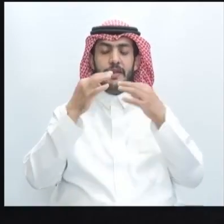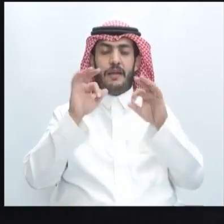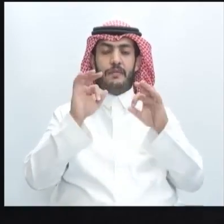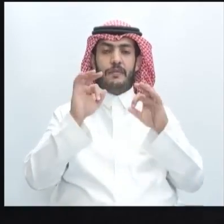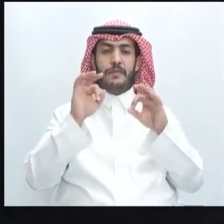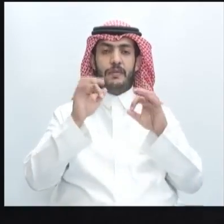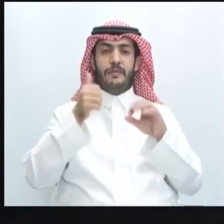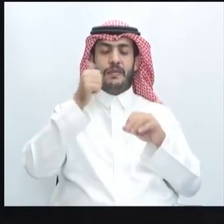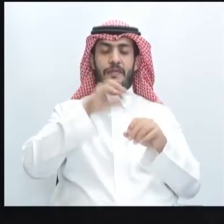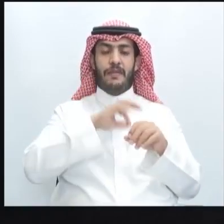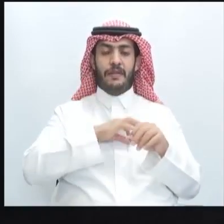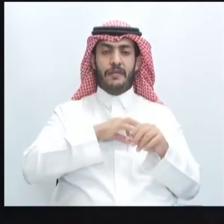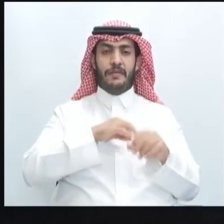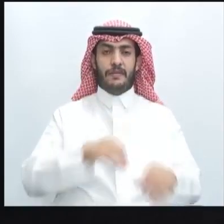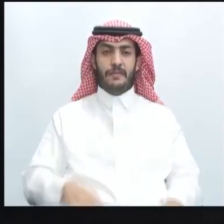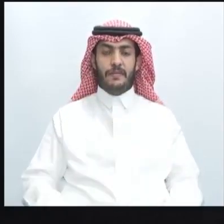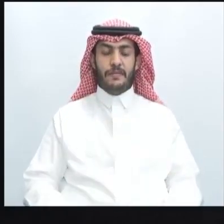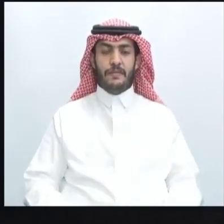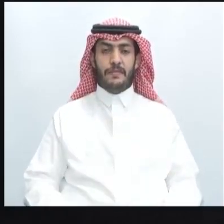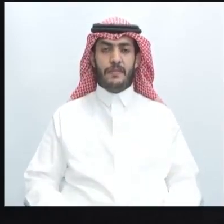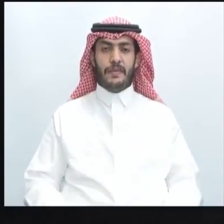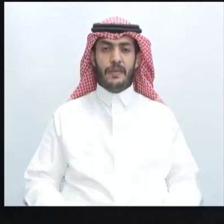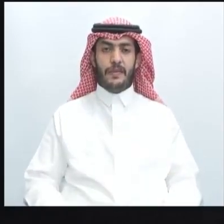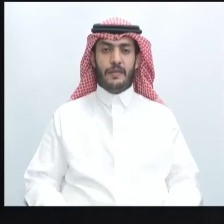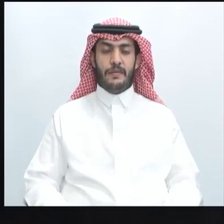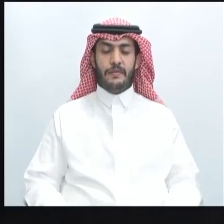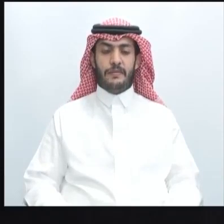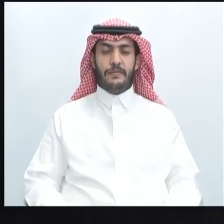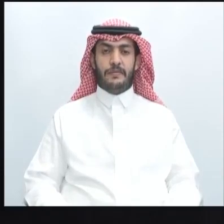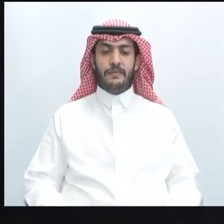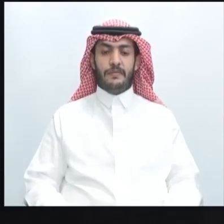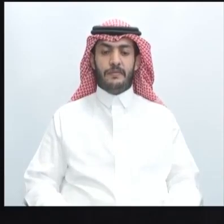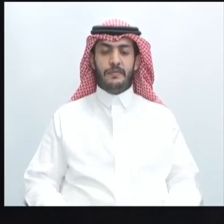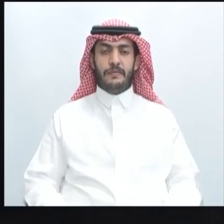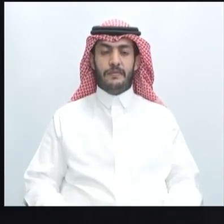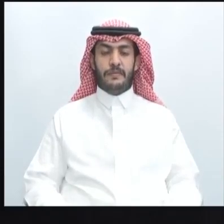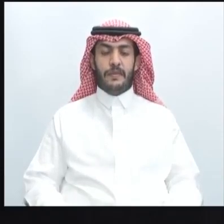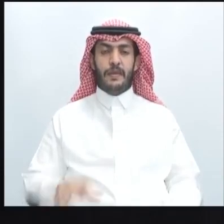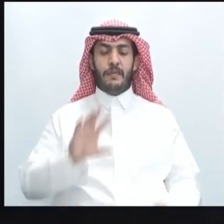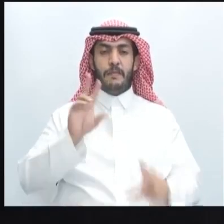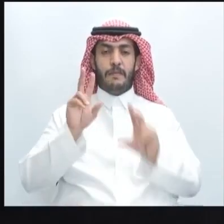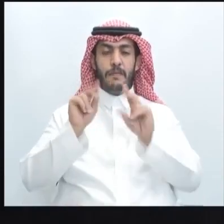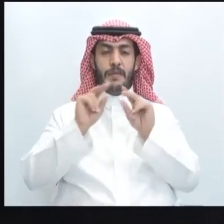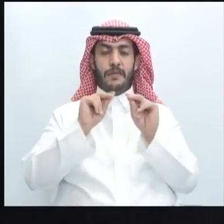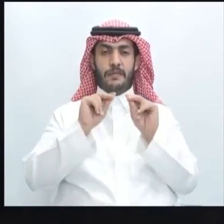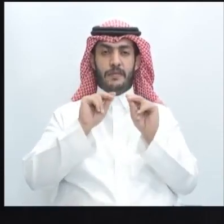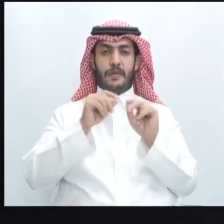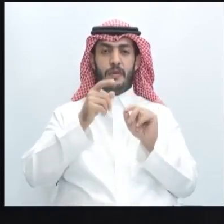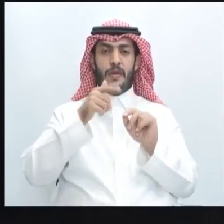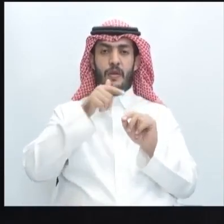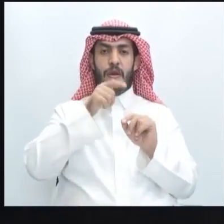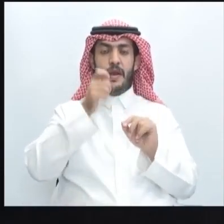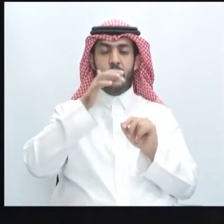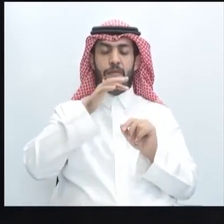بحيث يستفيد منها يستفيد منها الانسان ماذا نقول ممكن ان نقول مثلا قول النبي